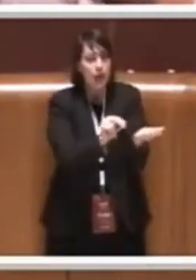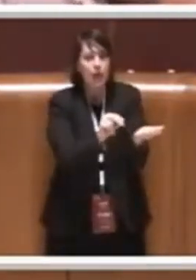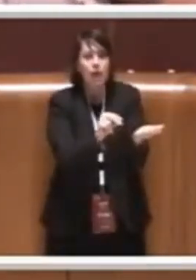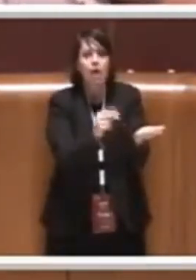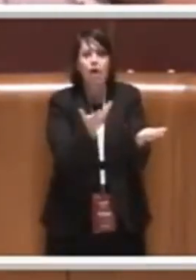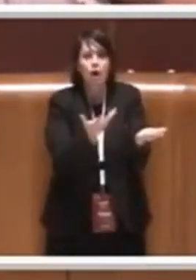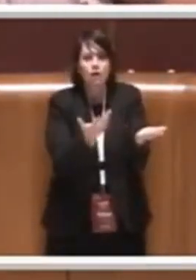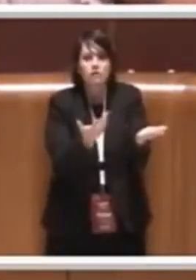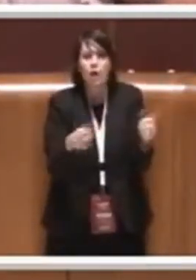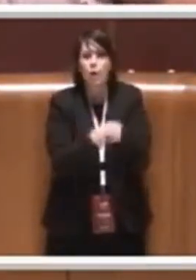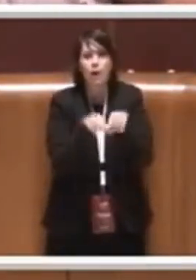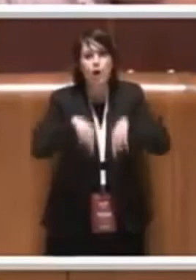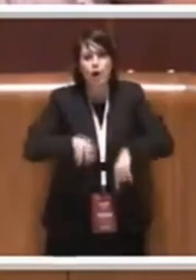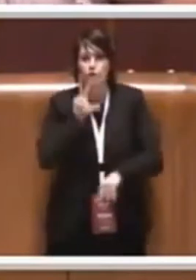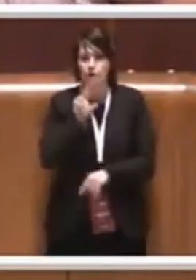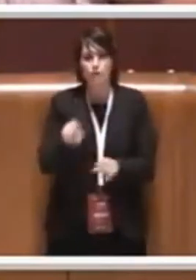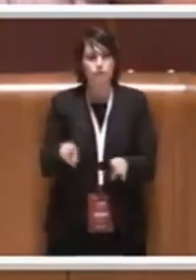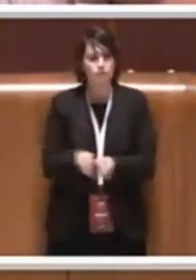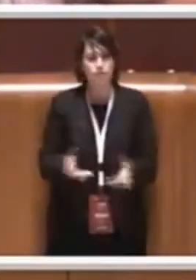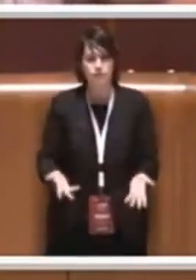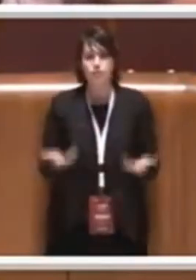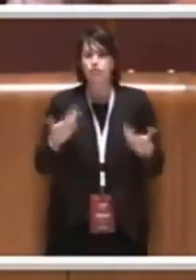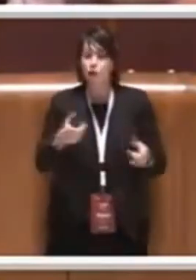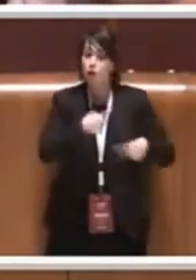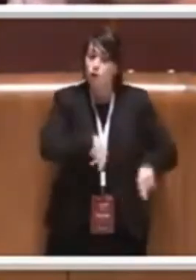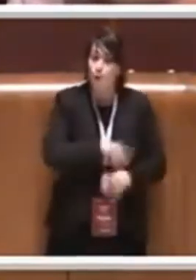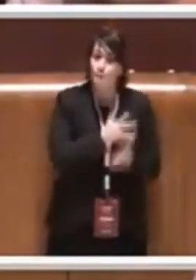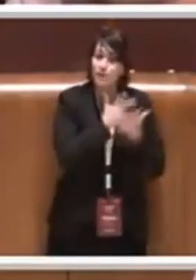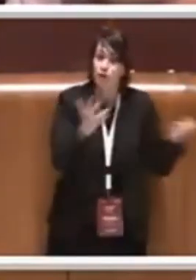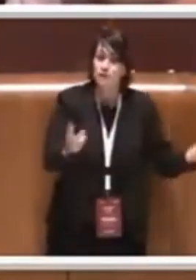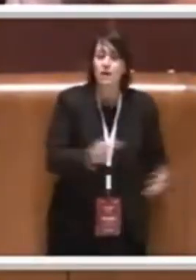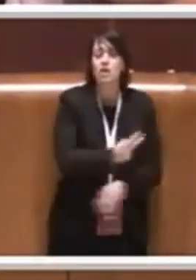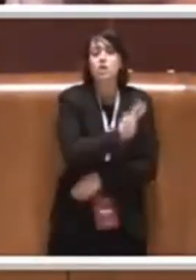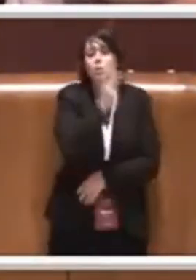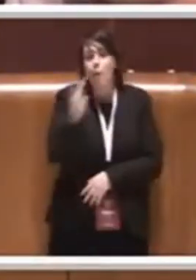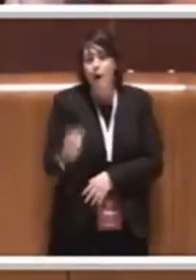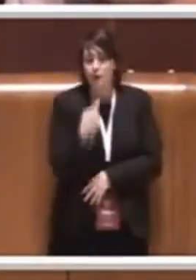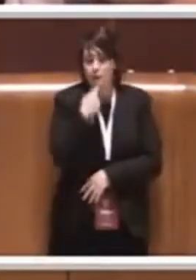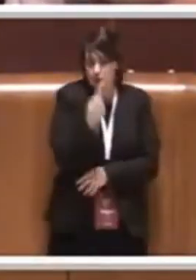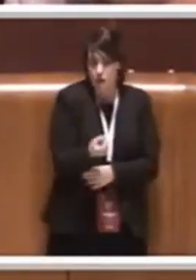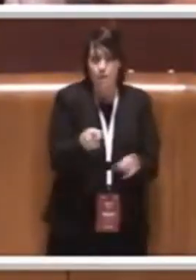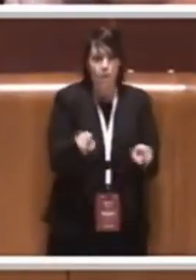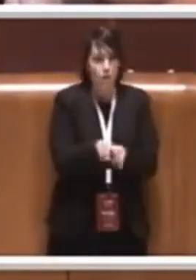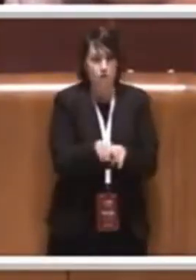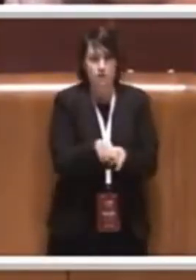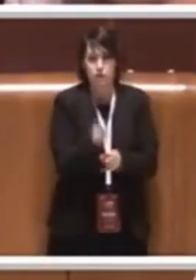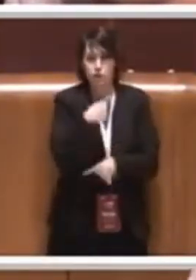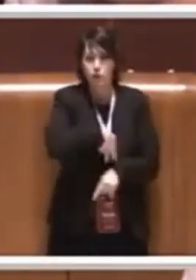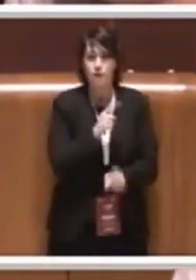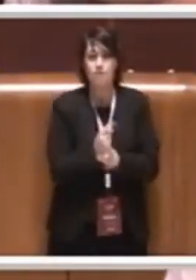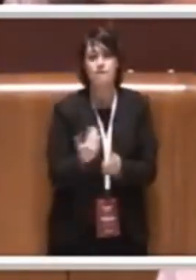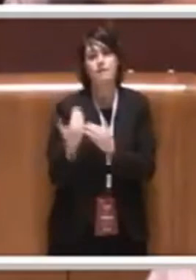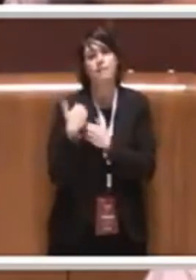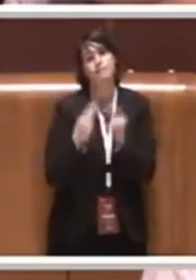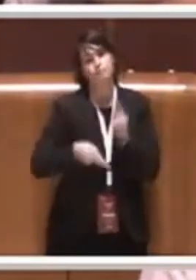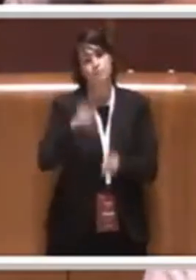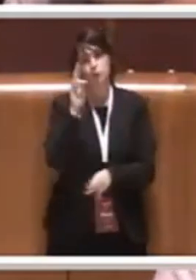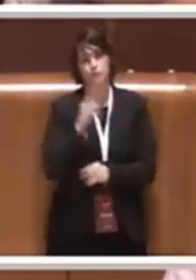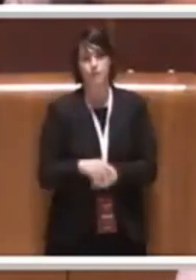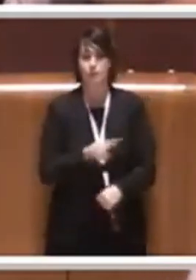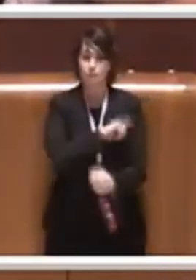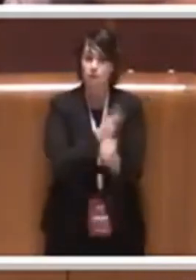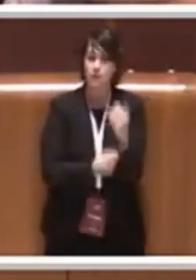già ribadendo da 2 anni, e quindi si tratta di un lavoro, diciamo, di un atto, di un documento che